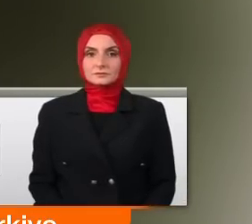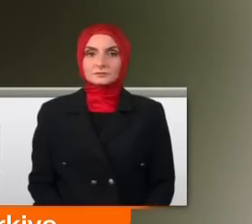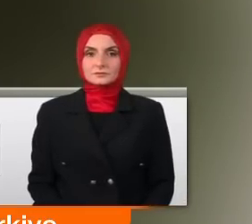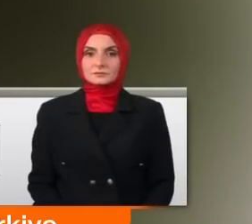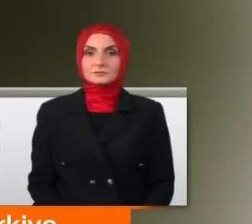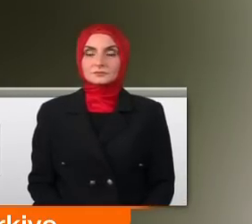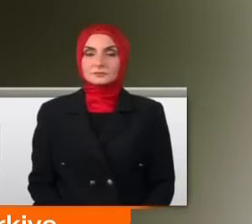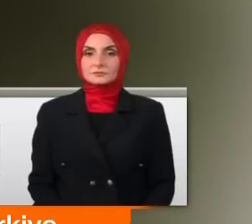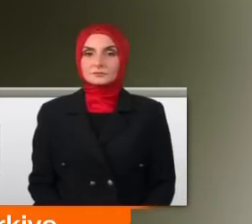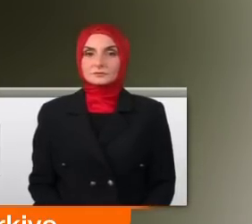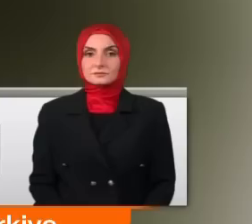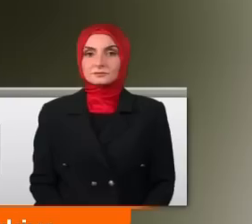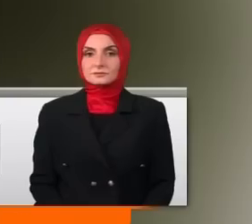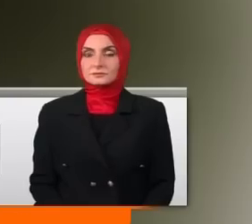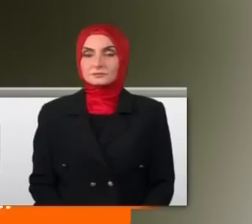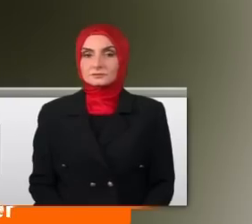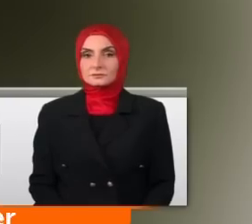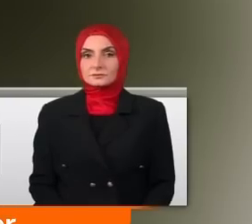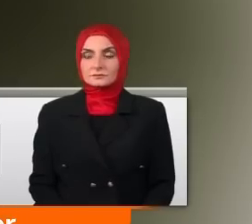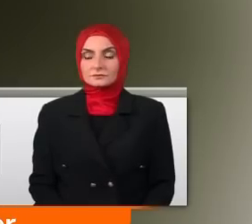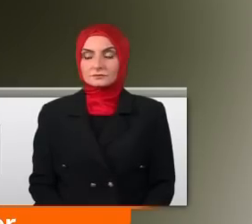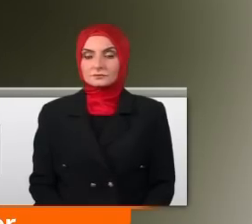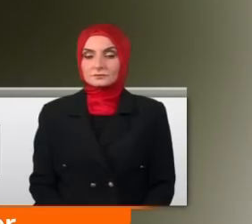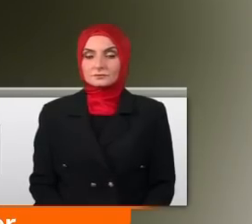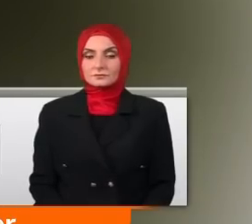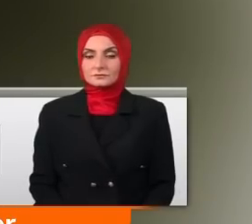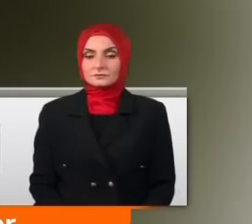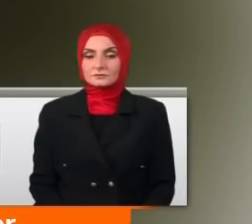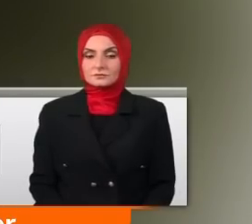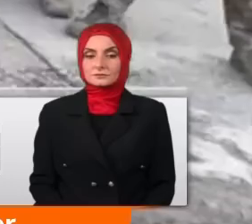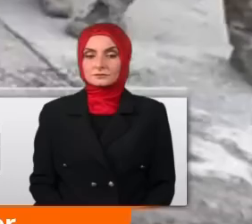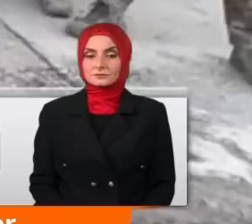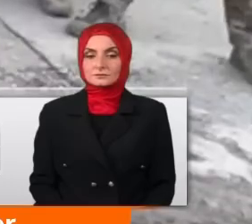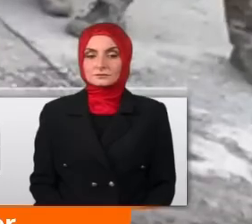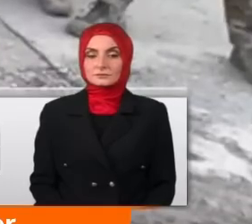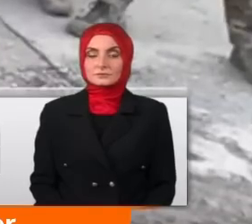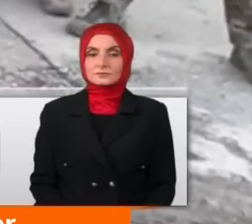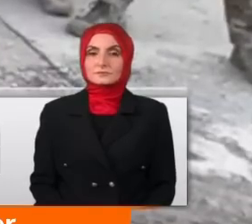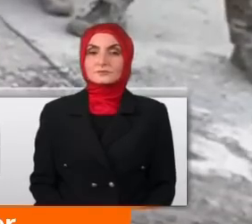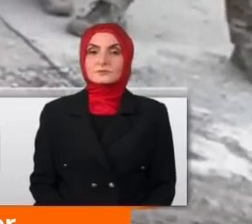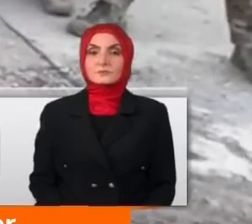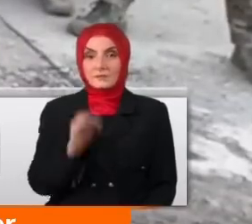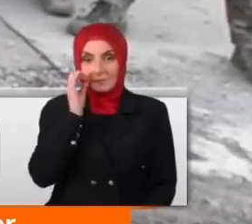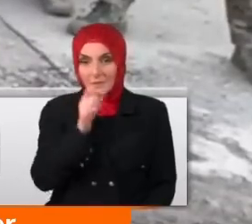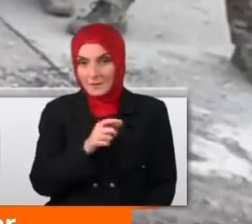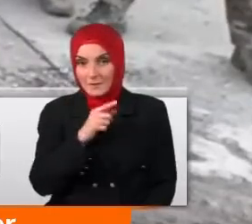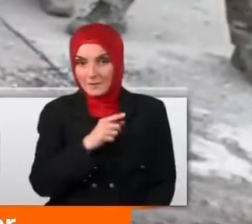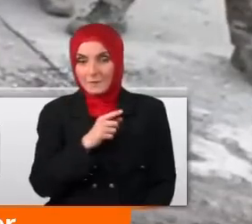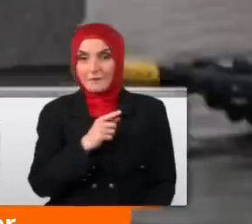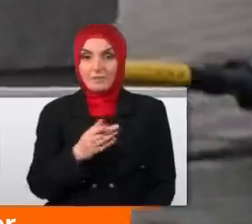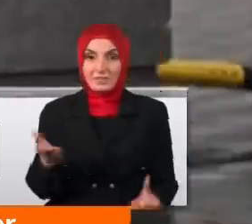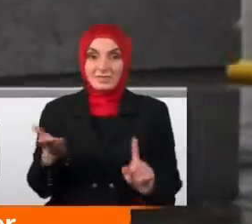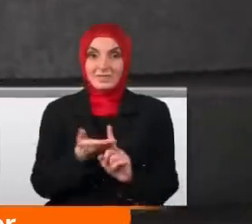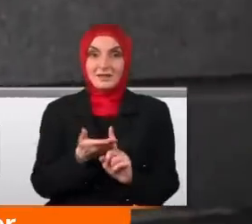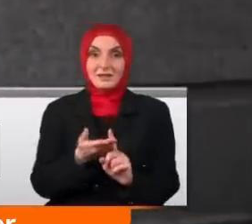bir darbe olamaz. Böyle bir provokasyonu ancak ülkeye düşman olan yapabilir. Prigojin darbe girişimi iddialarını